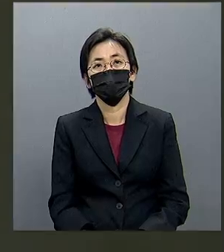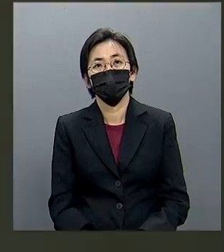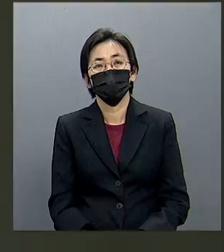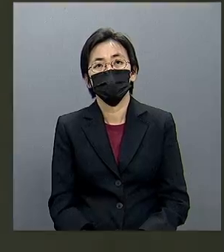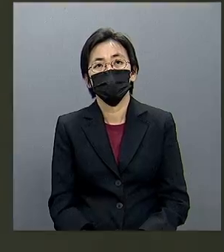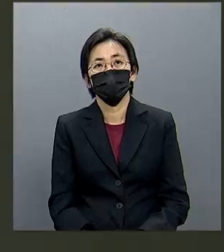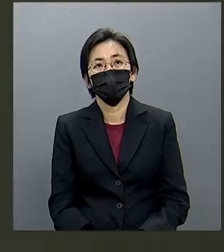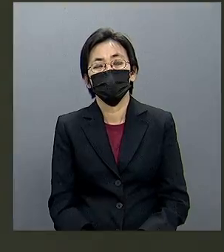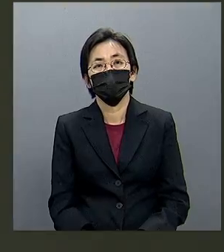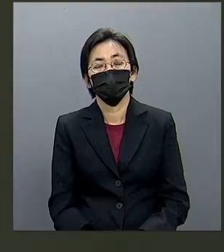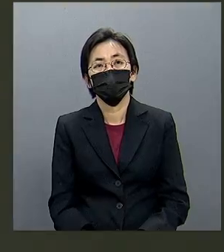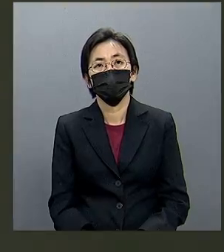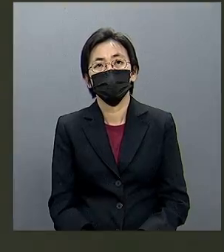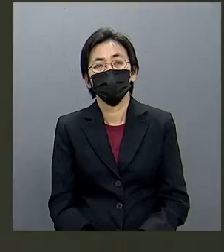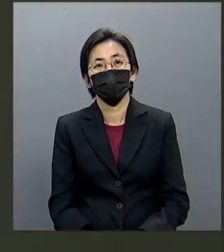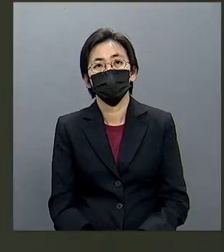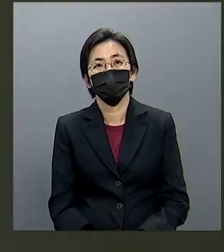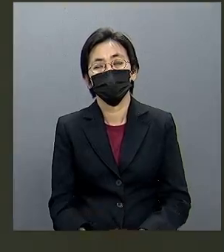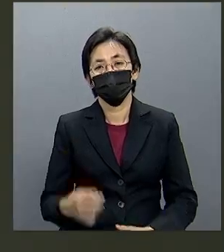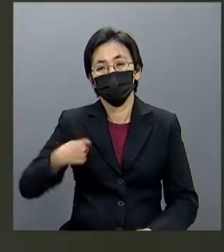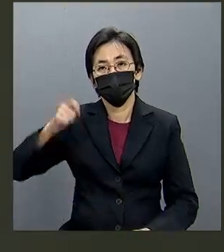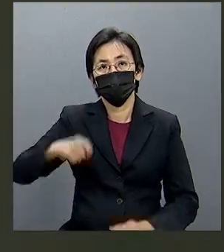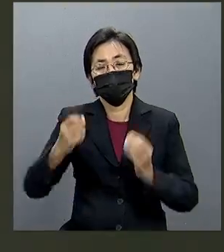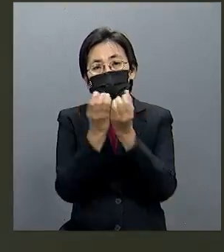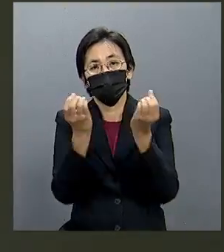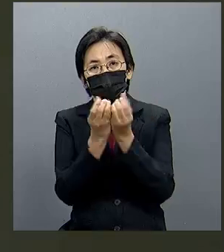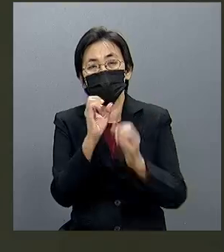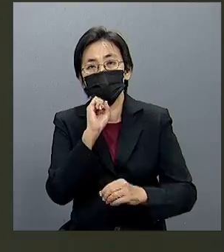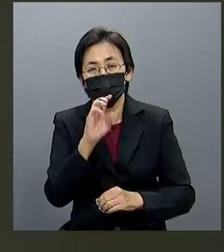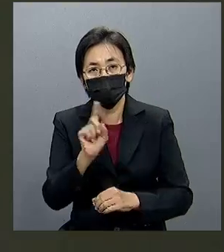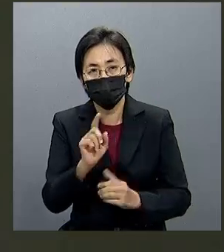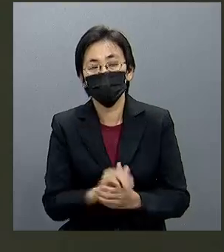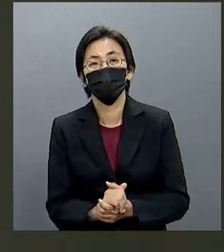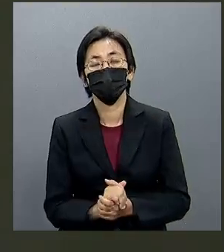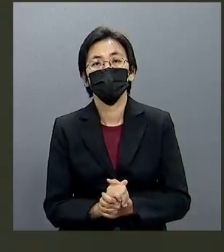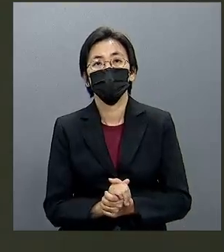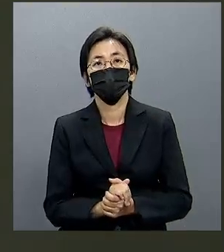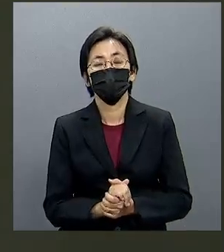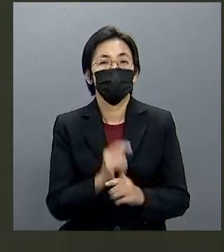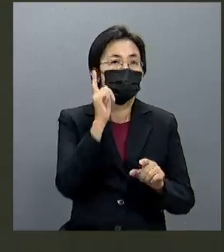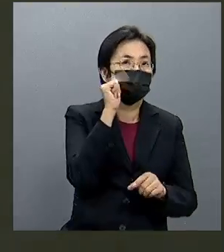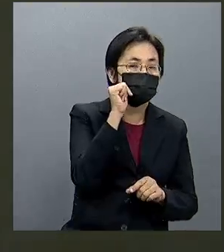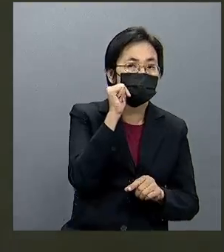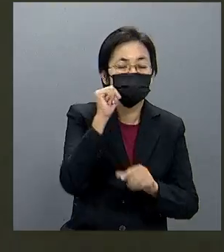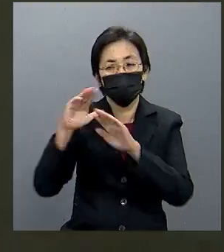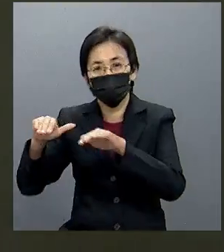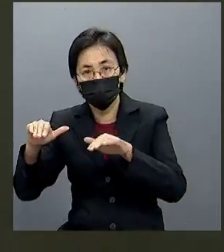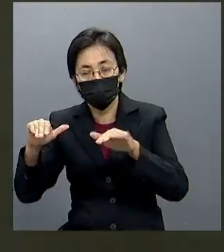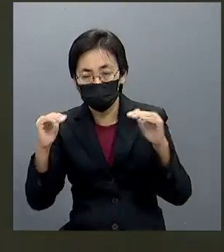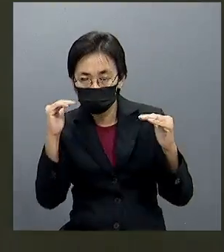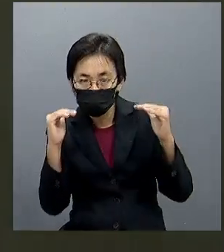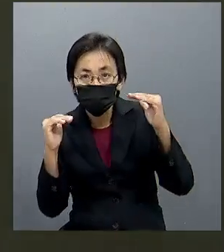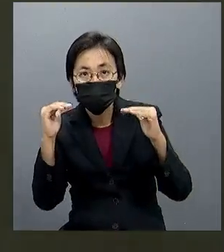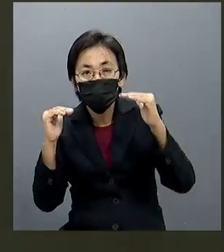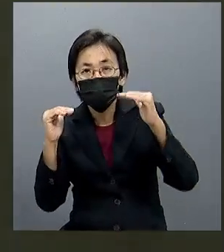ความสมดุลที่ศาลรัฐธรรมนูญเขาบอกว่าความสมดุลระหว่างแม่และเด็กนะต้องมากำหนดเป็น